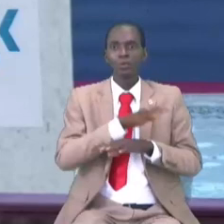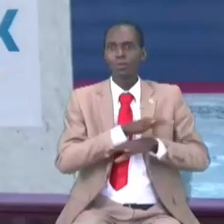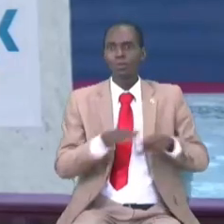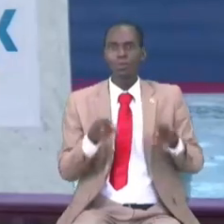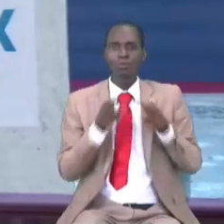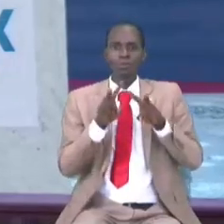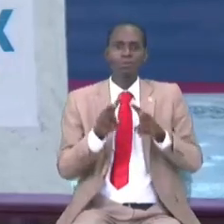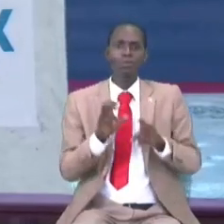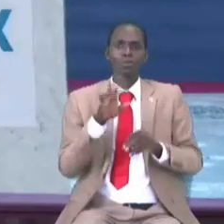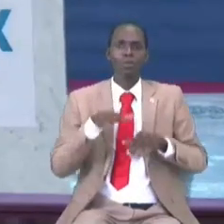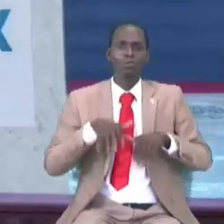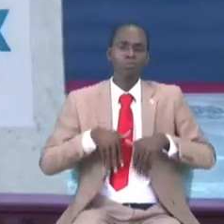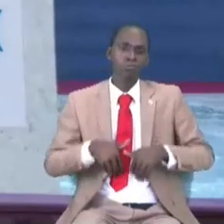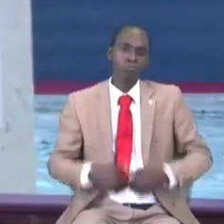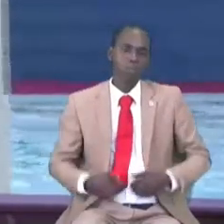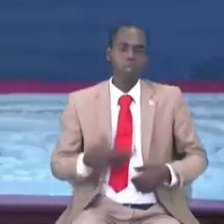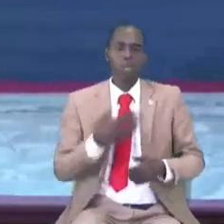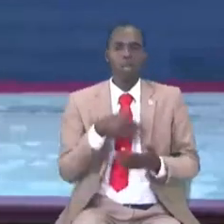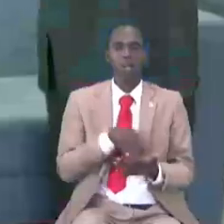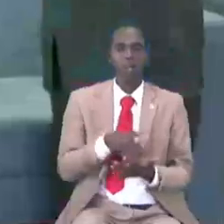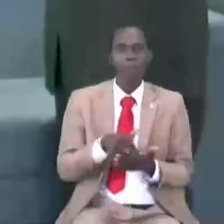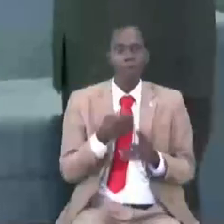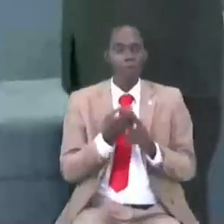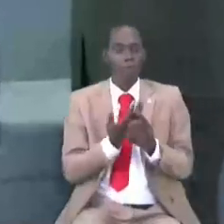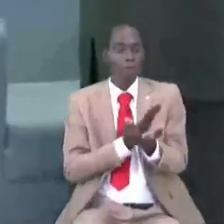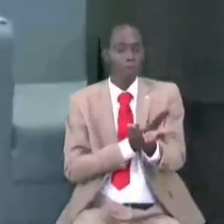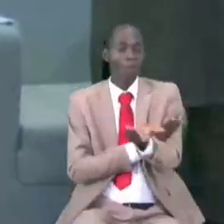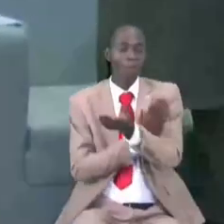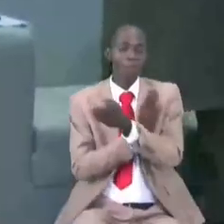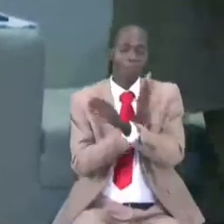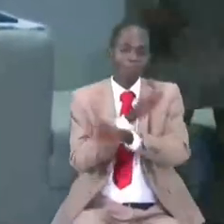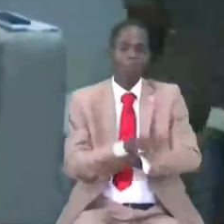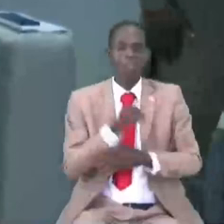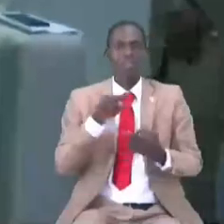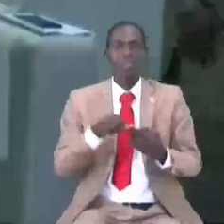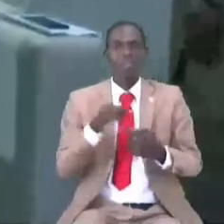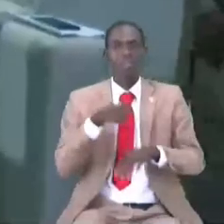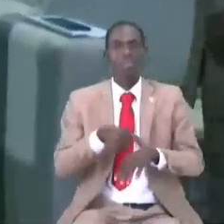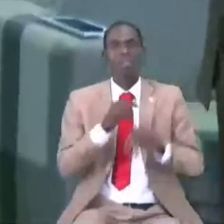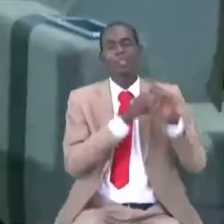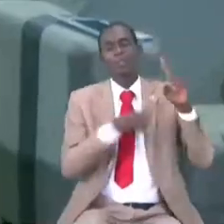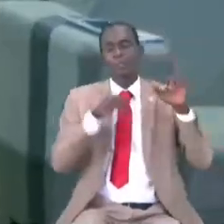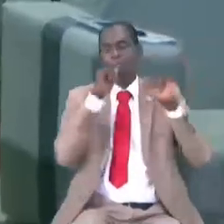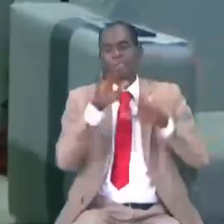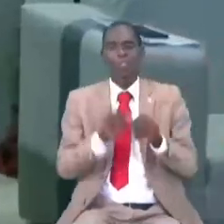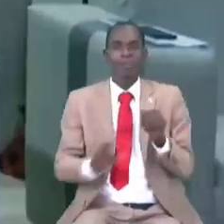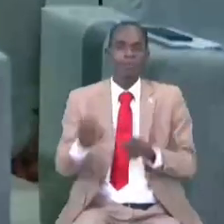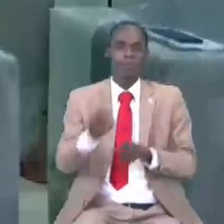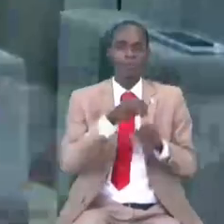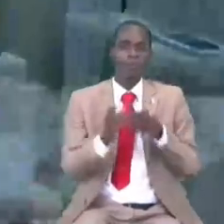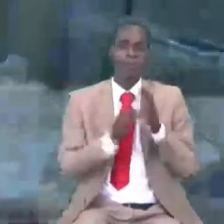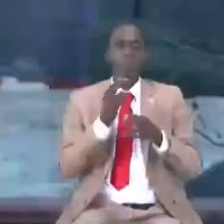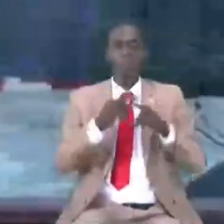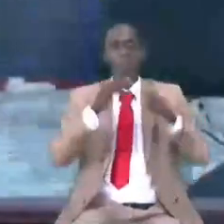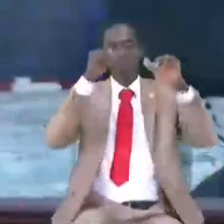du matin jusqu'à 7 heures. Le Seigneur bénit chacun de vous. Père, nous te remercions en ce moment.